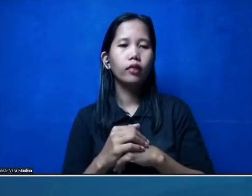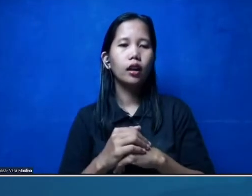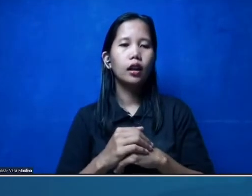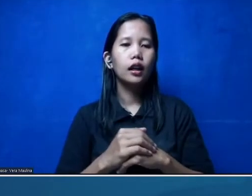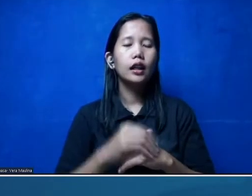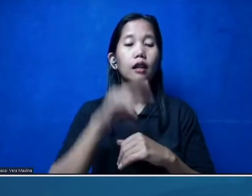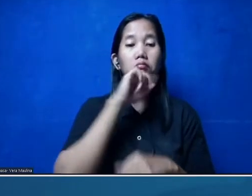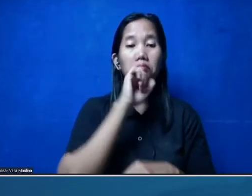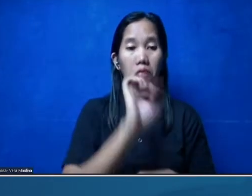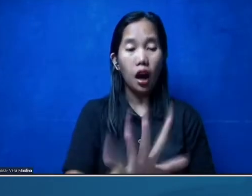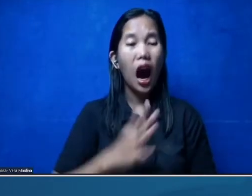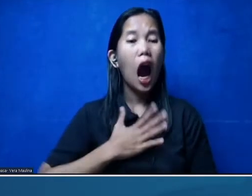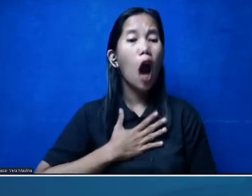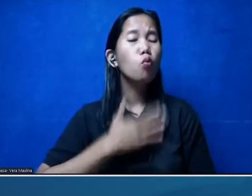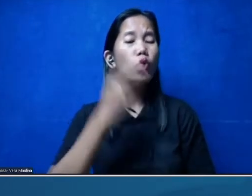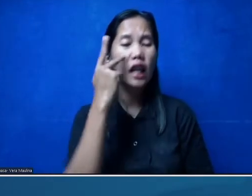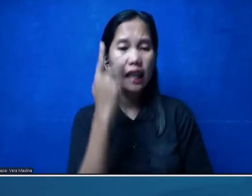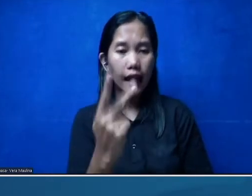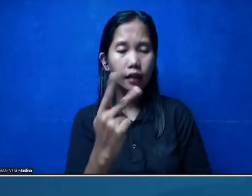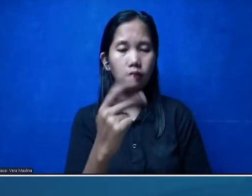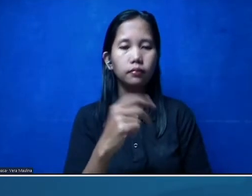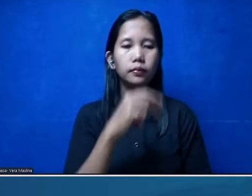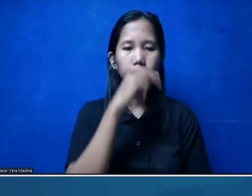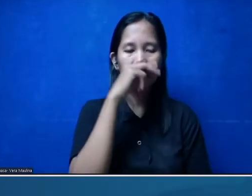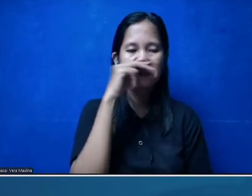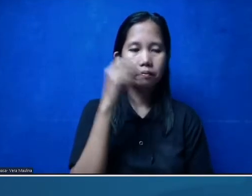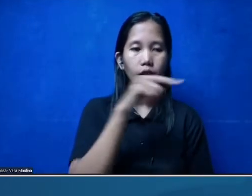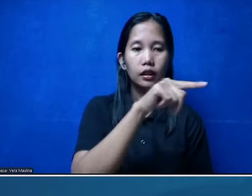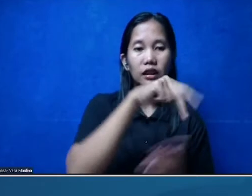bumi ini dia Apa pekerjaan